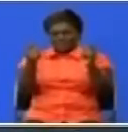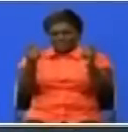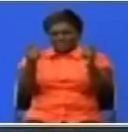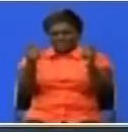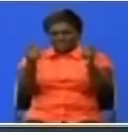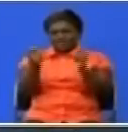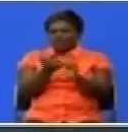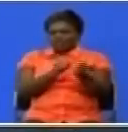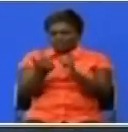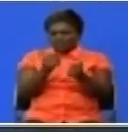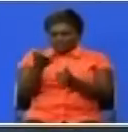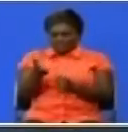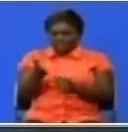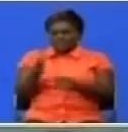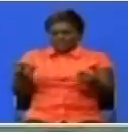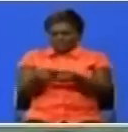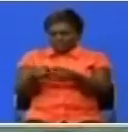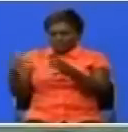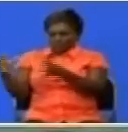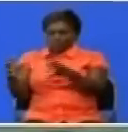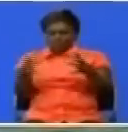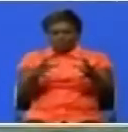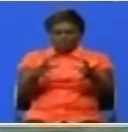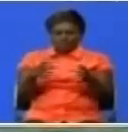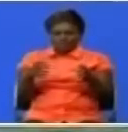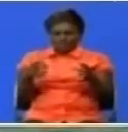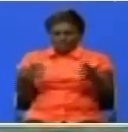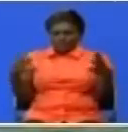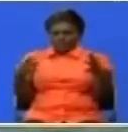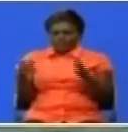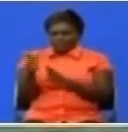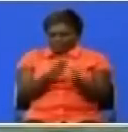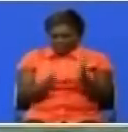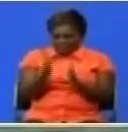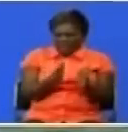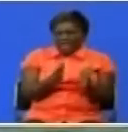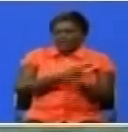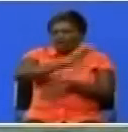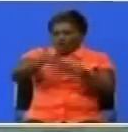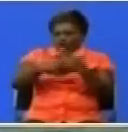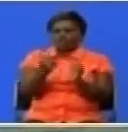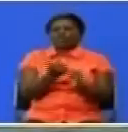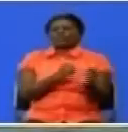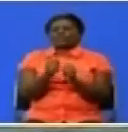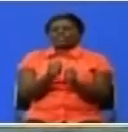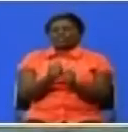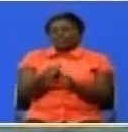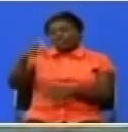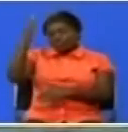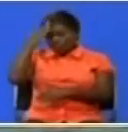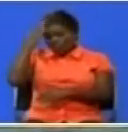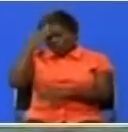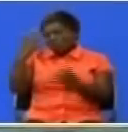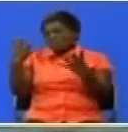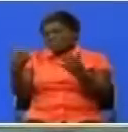become better as a club, better as a team. What we do, we have to be prepared for each and every game, because we know